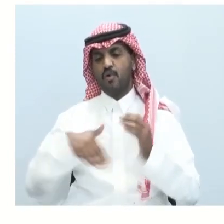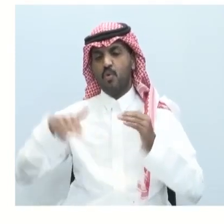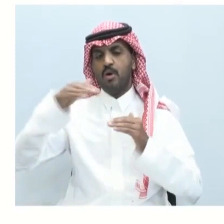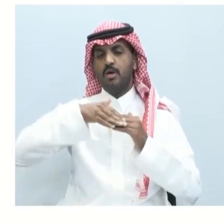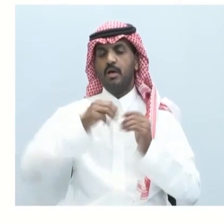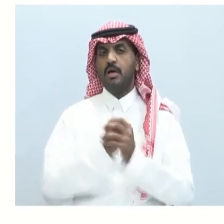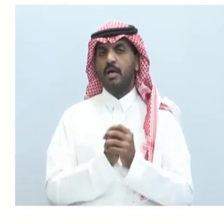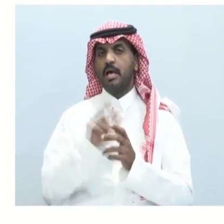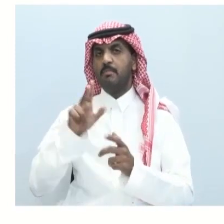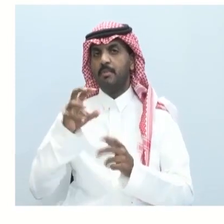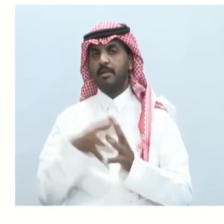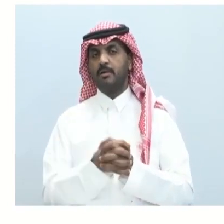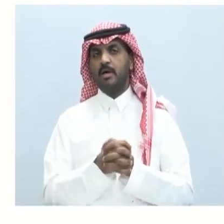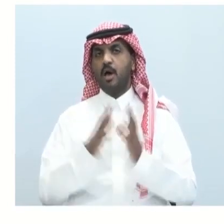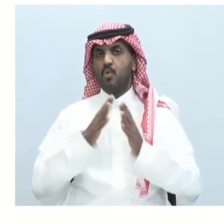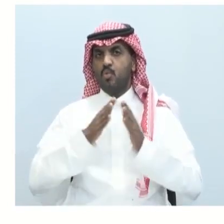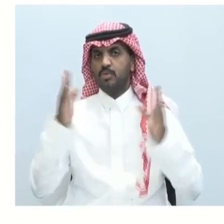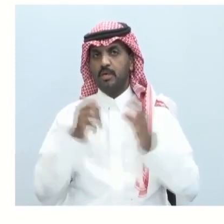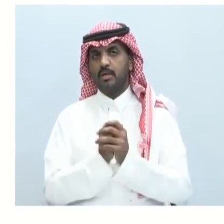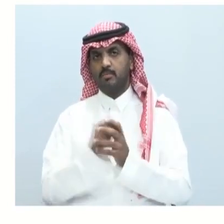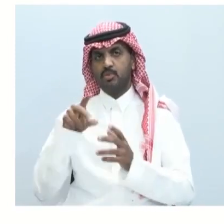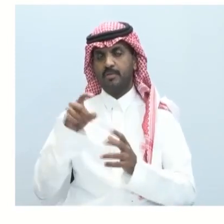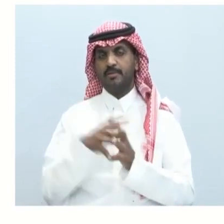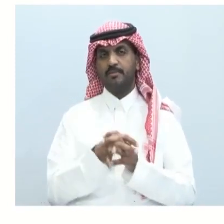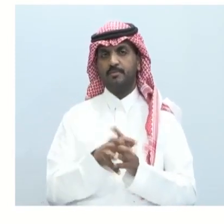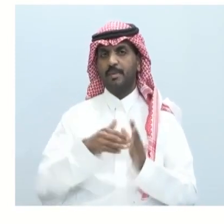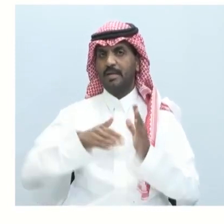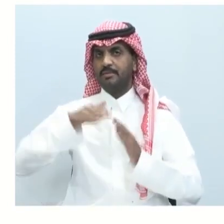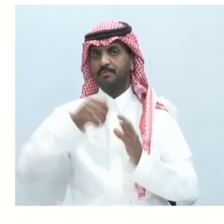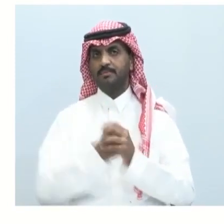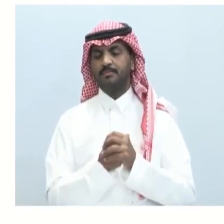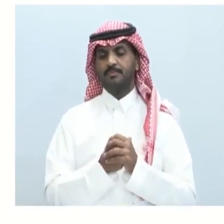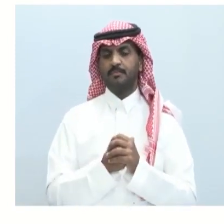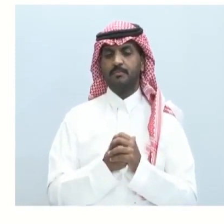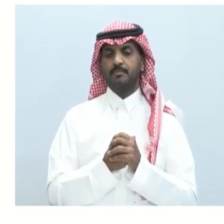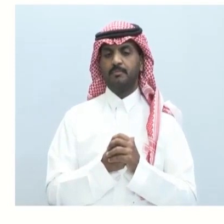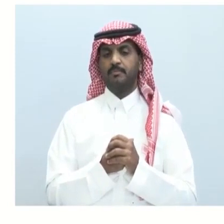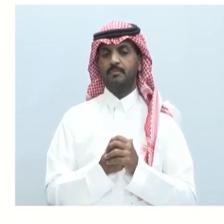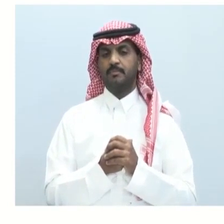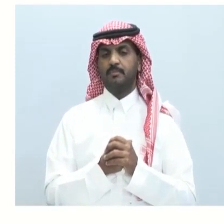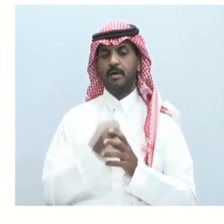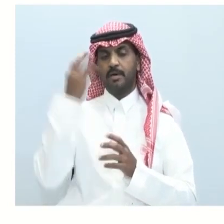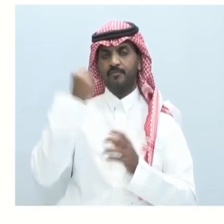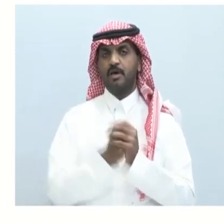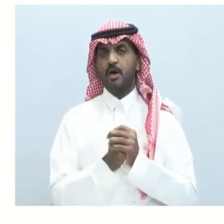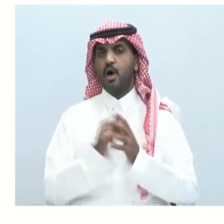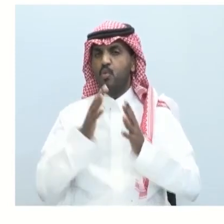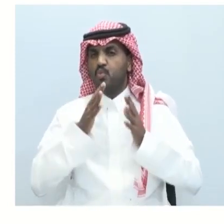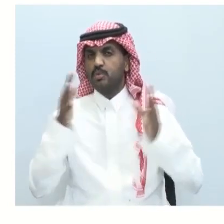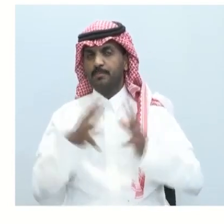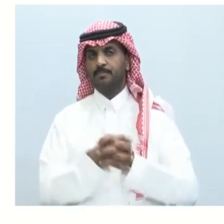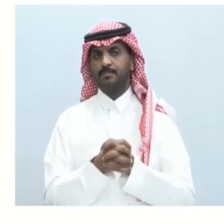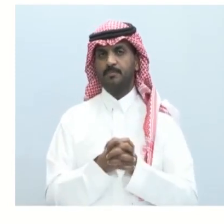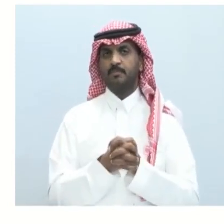اذا فوق المملكه هو اوسع المصنفات في المراتب التصنيفيه الان عرفنا اوسع المصنفات